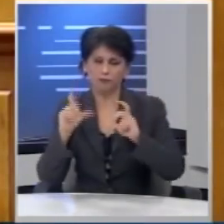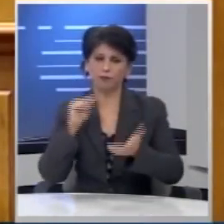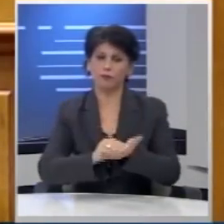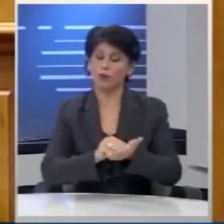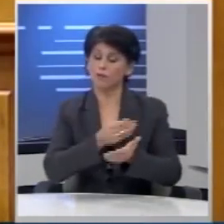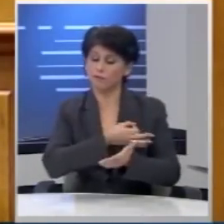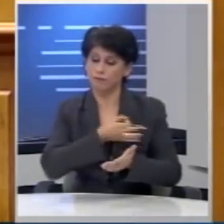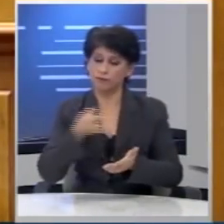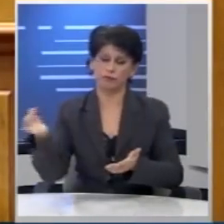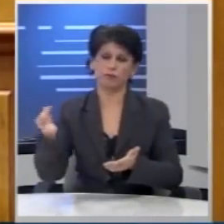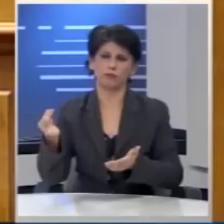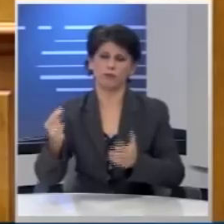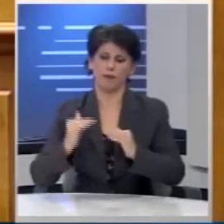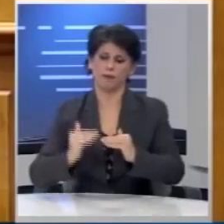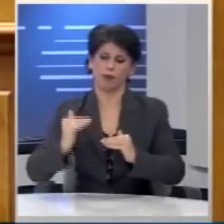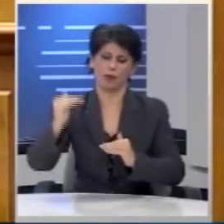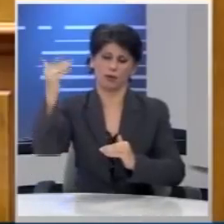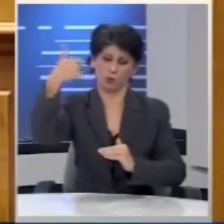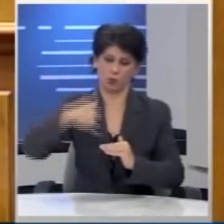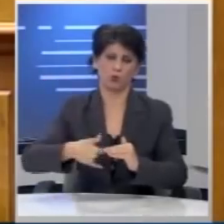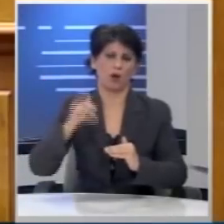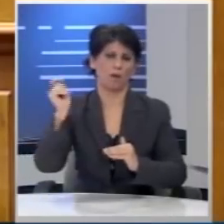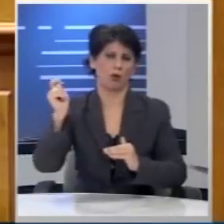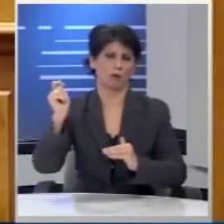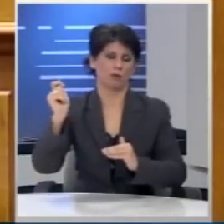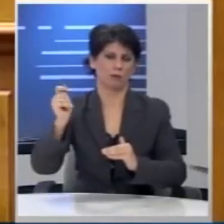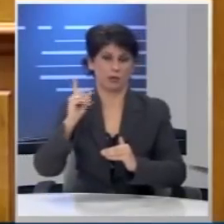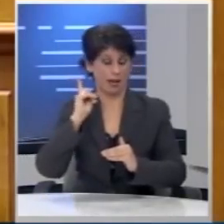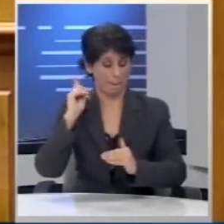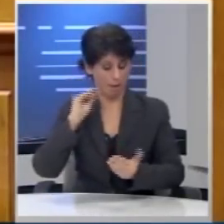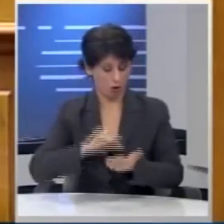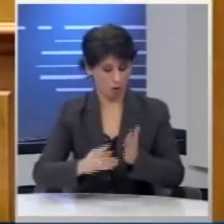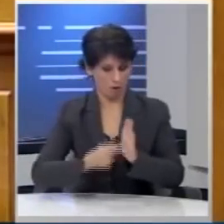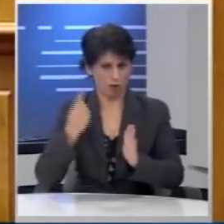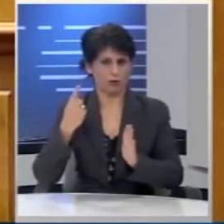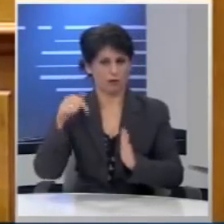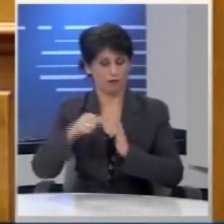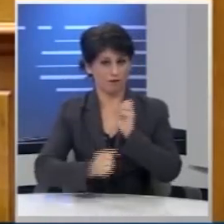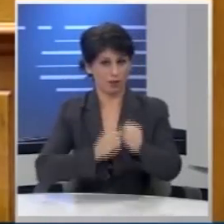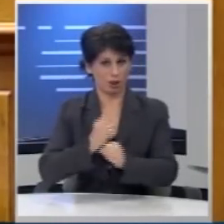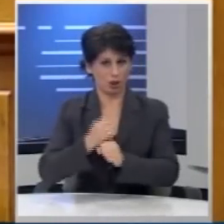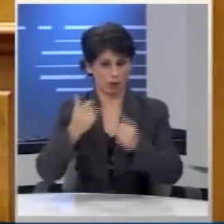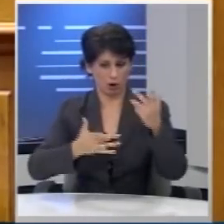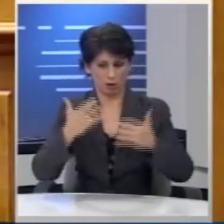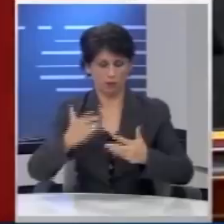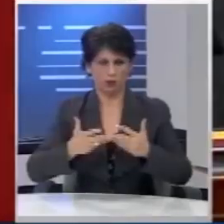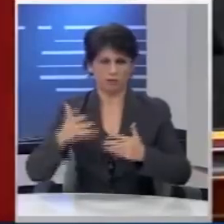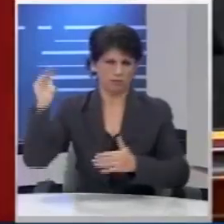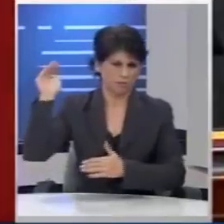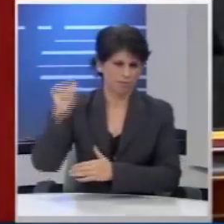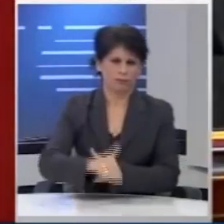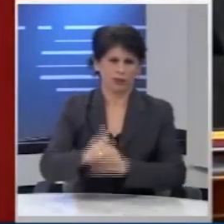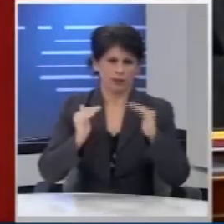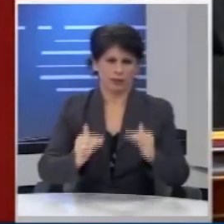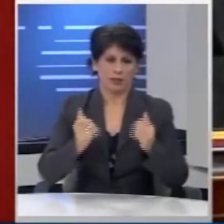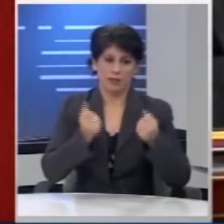επίσης θαυμάσια την ταξική ουσία της πολιτικής σας. Για μια ακόμη φορά, ο φετινός προϋπολογισμός επιδεινώνει την